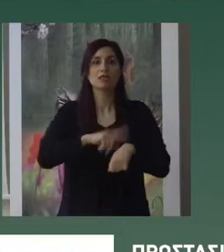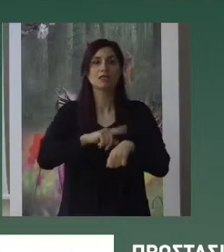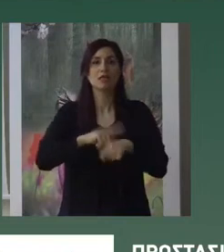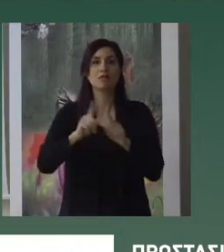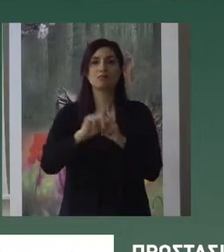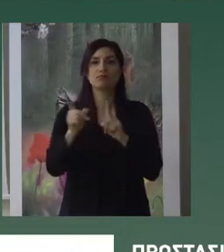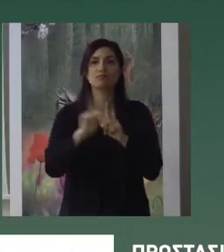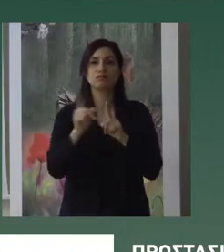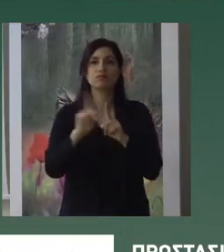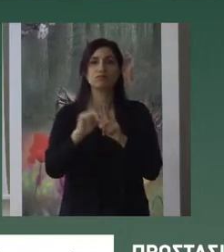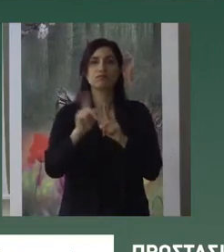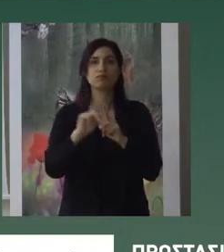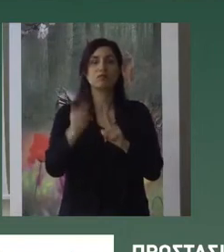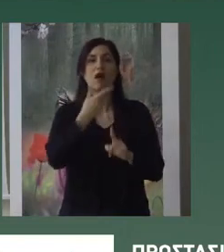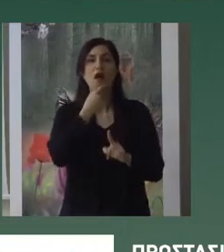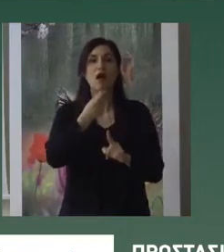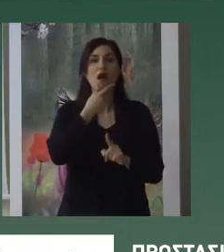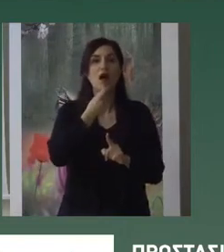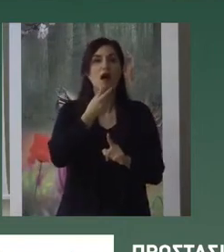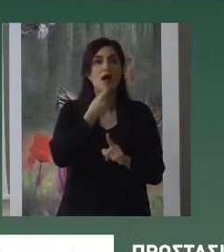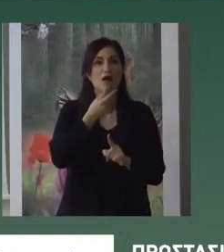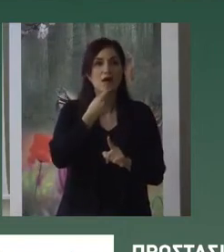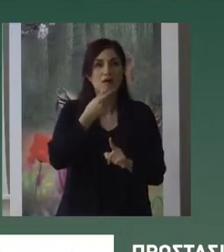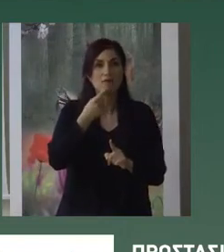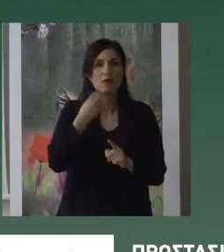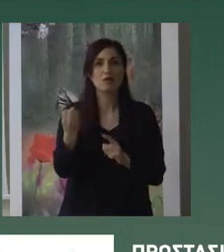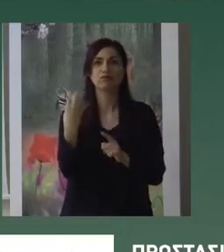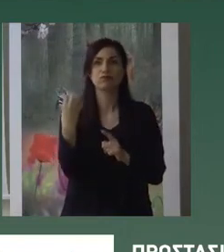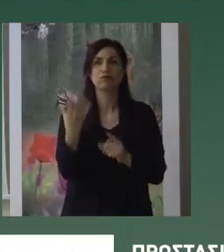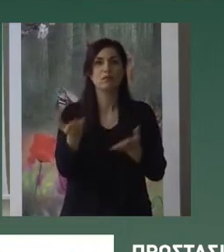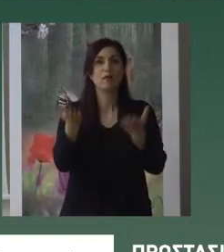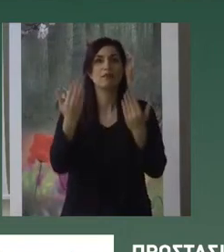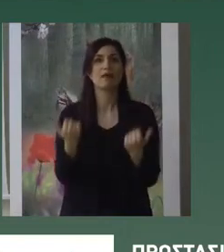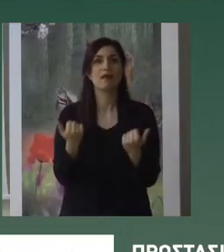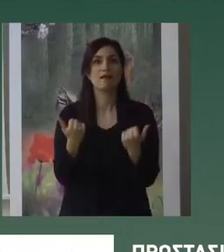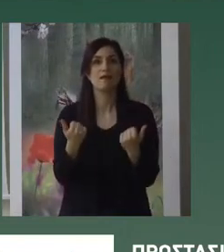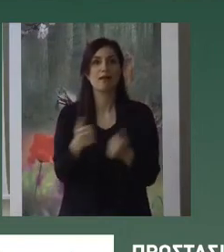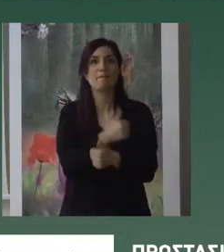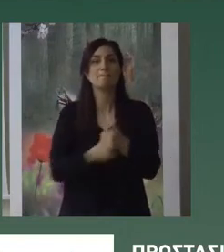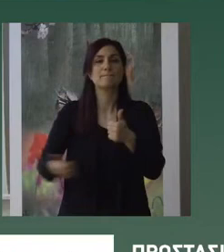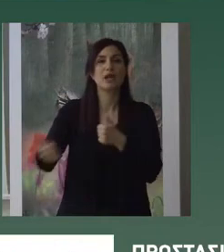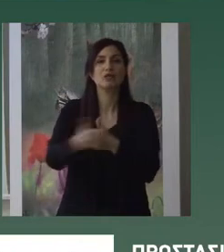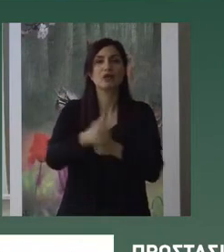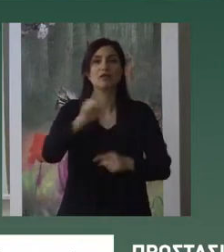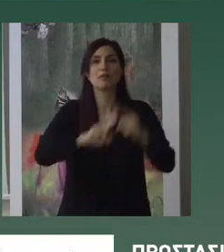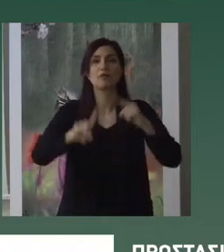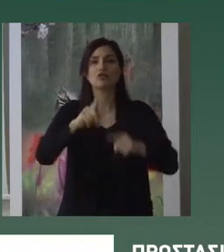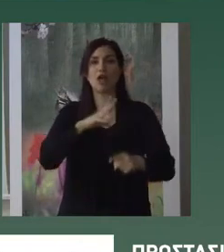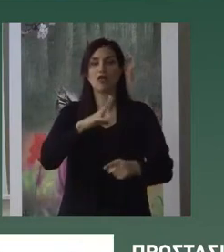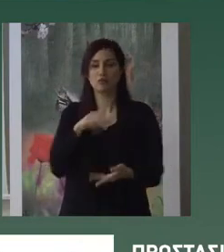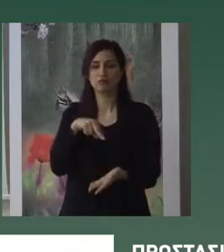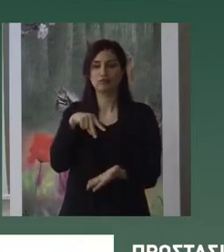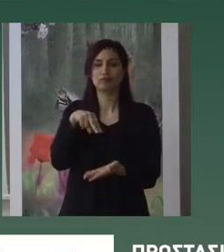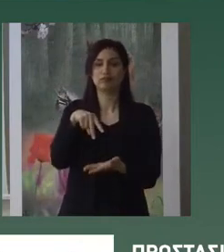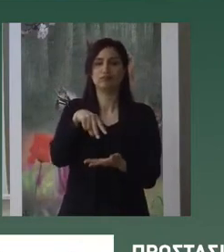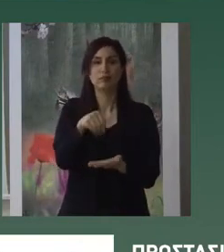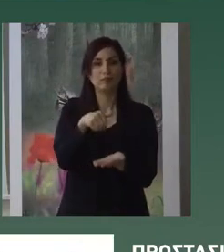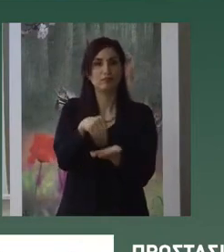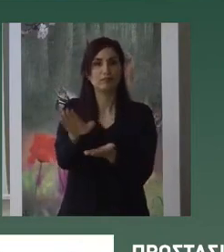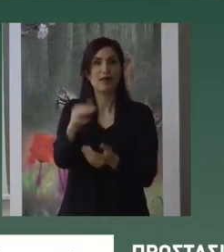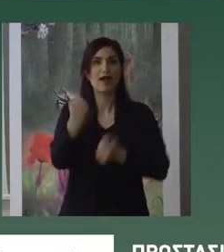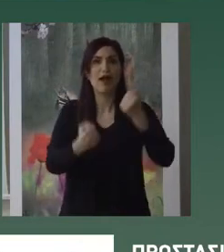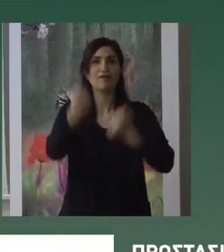λέμε το micro-mobility. Πώς αλλάζεις τη λειτουργία της πόλης ώστε να μπορεί να δίνεις προτεραιότητα στον πεζό, να απομακρύνεις το αυτοκίνητο. Και γιατί να το